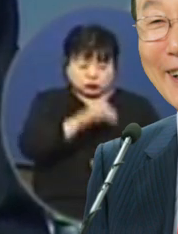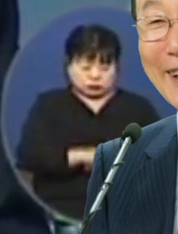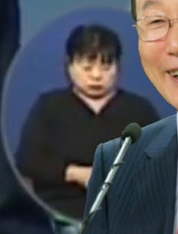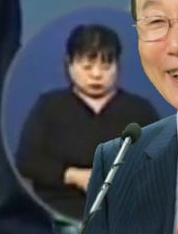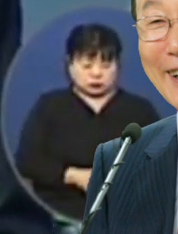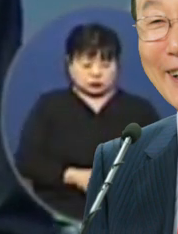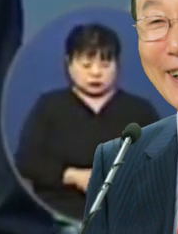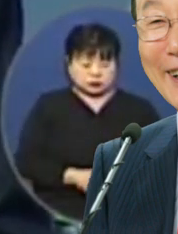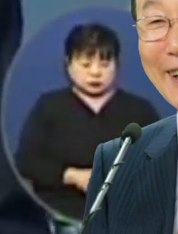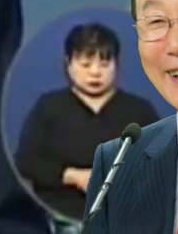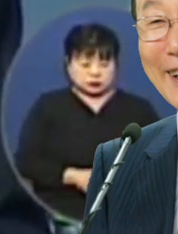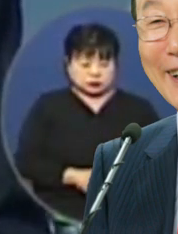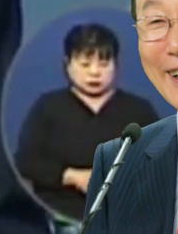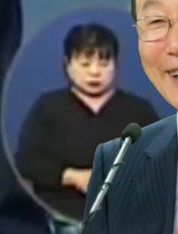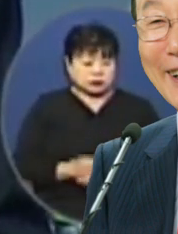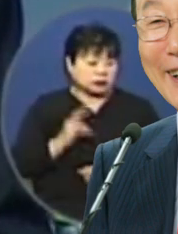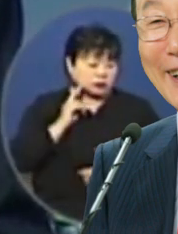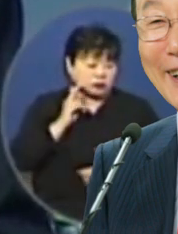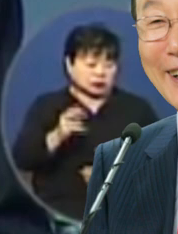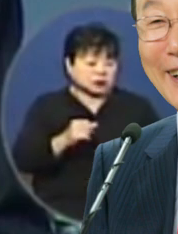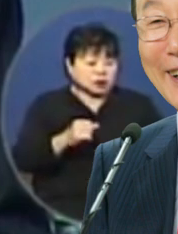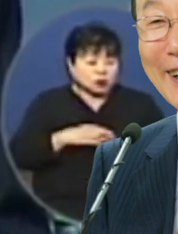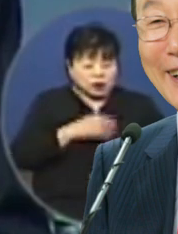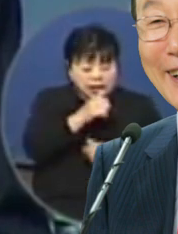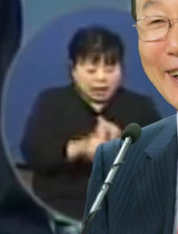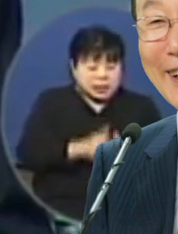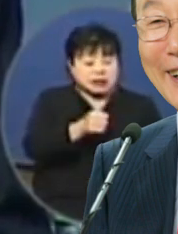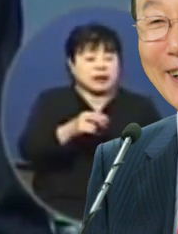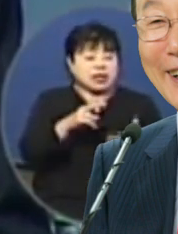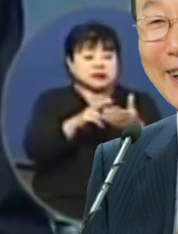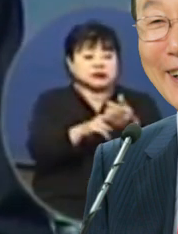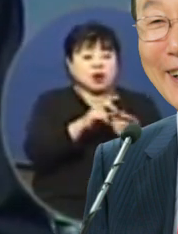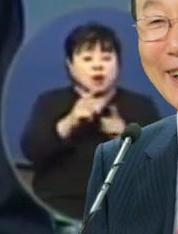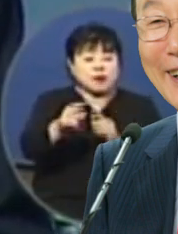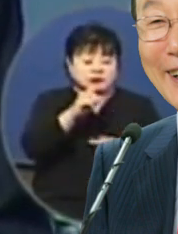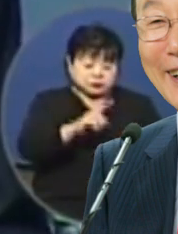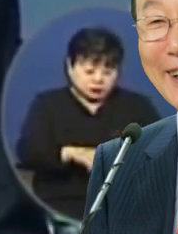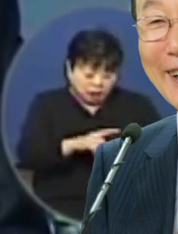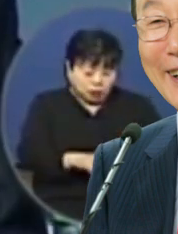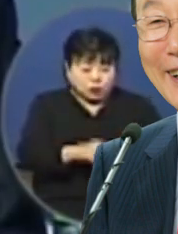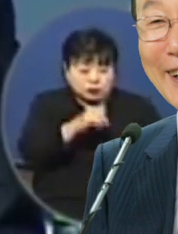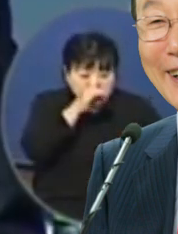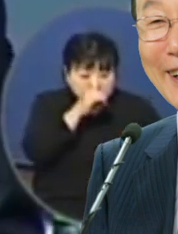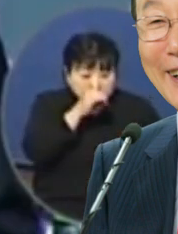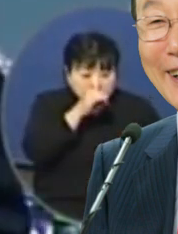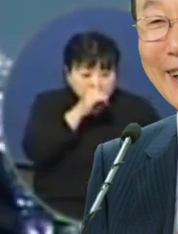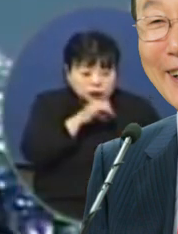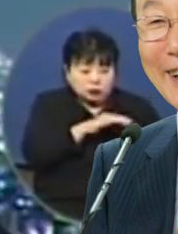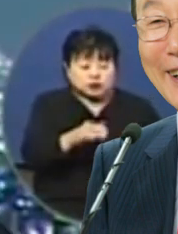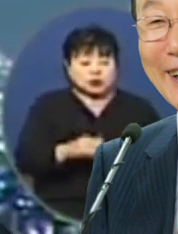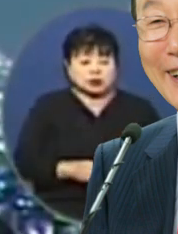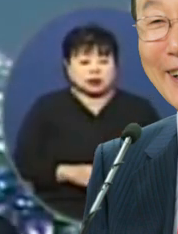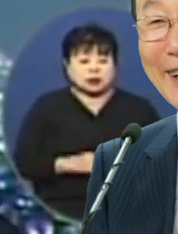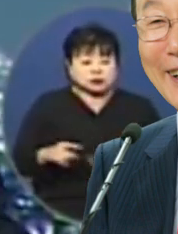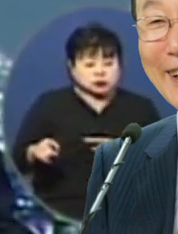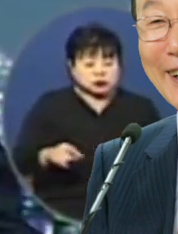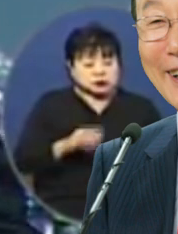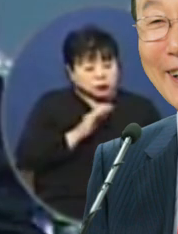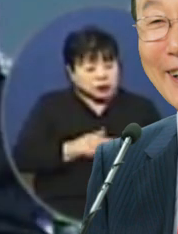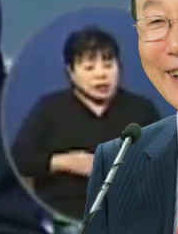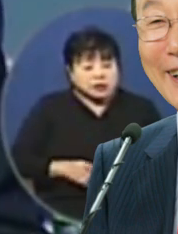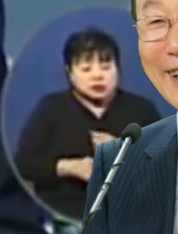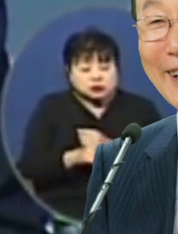것입니다. 굉장히 놀라운 하나님의 역사가 말씀 그대로 들어있는 것입니다. 그것을 우리가 이제까지 누리지 못한